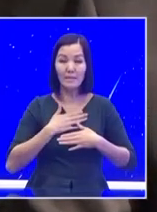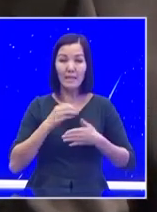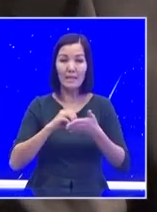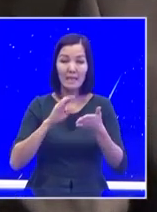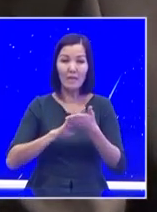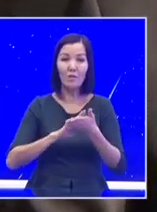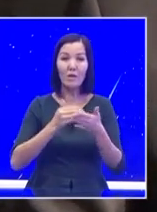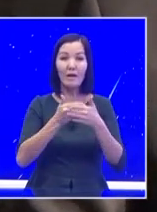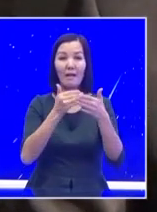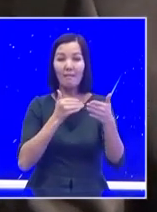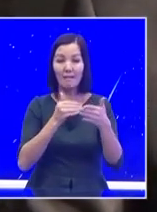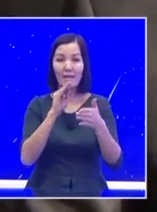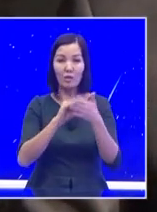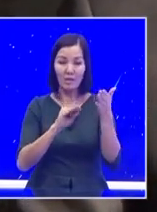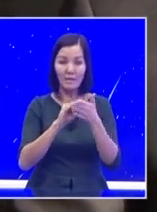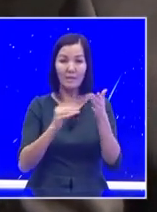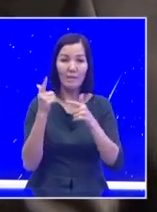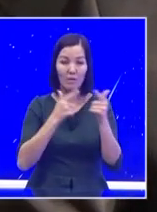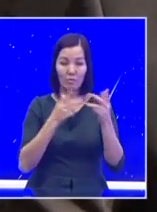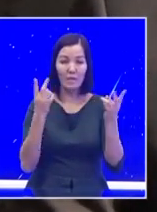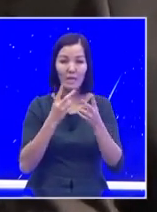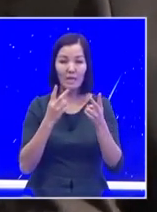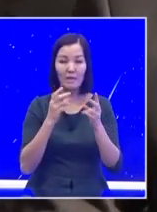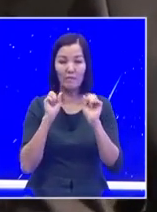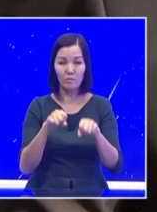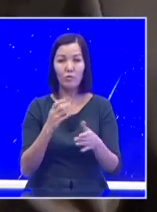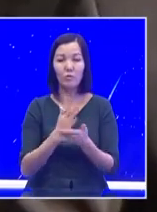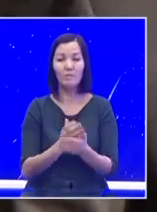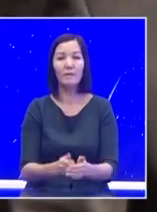тіркелу арқылы алдағы уақыттағы қабылдауларға жазылу мүмкіндіктері бар.